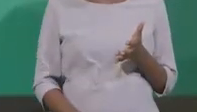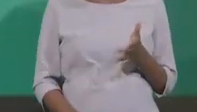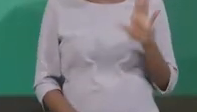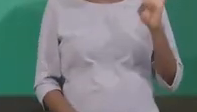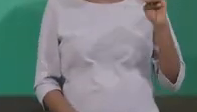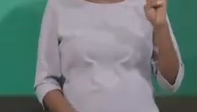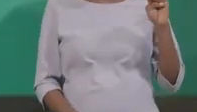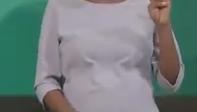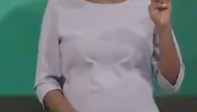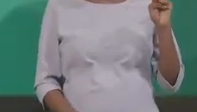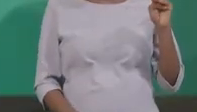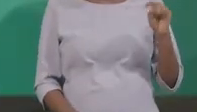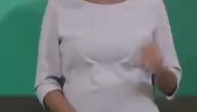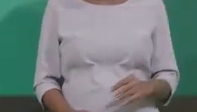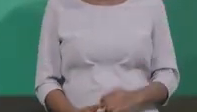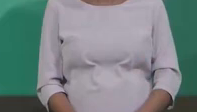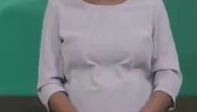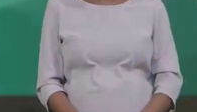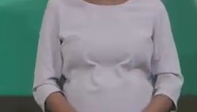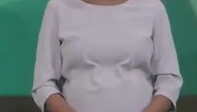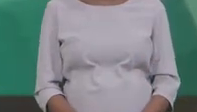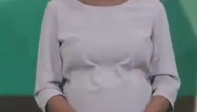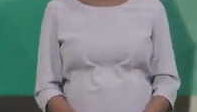Lisons le verset 14.